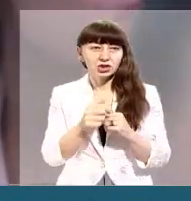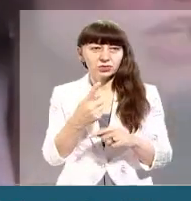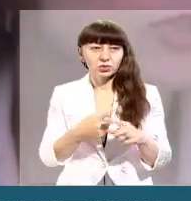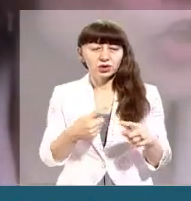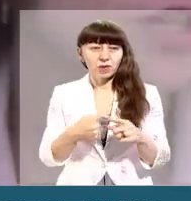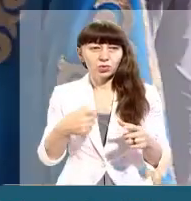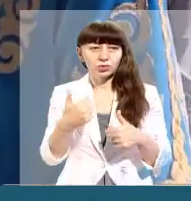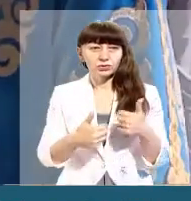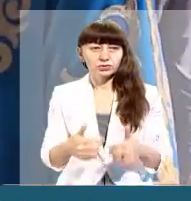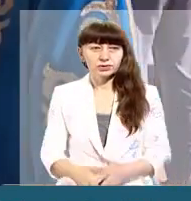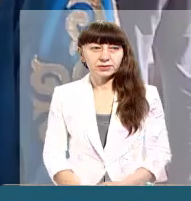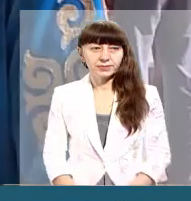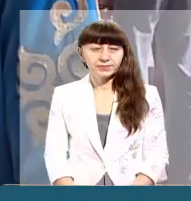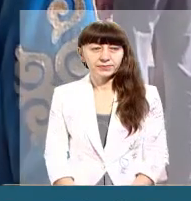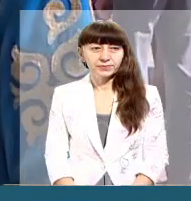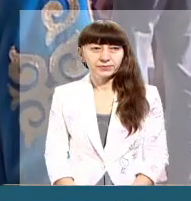этапу конкурса.